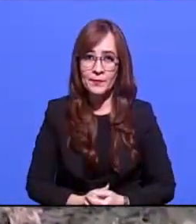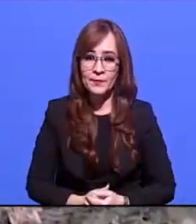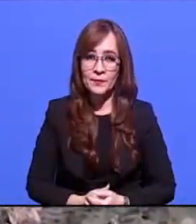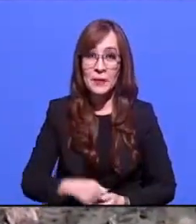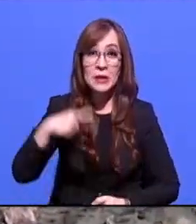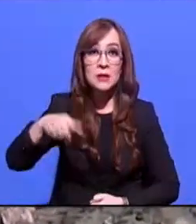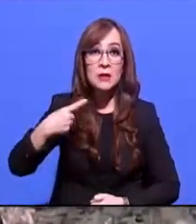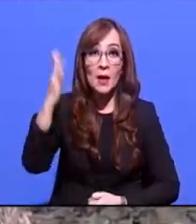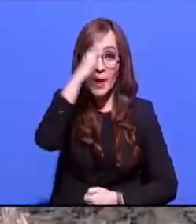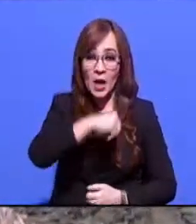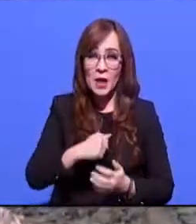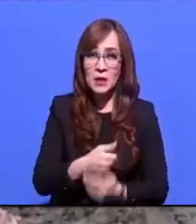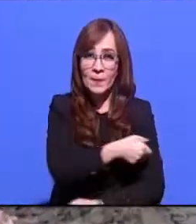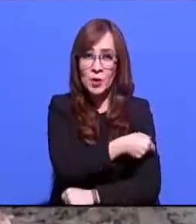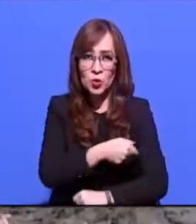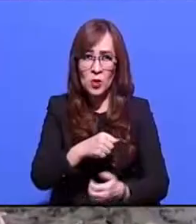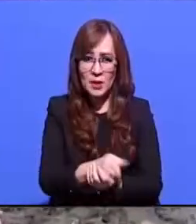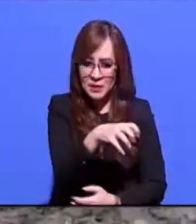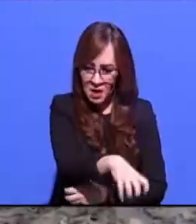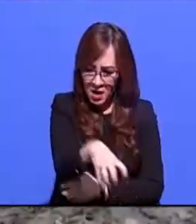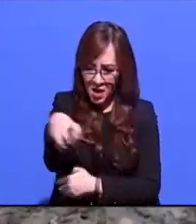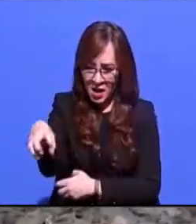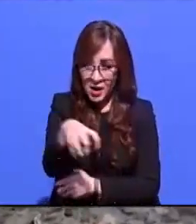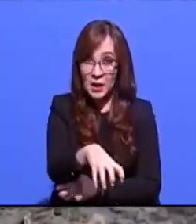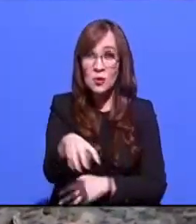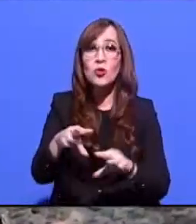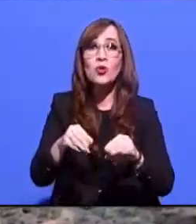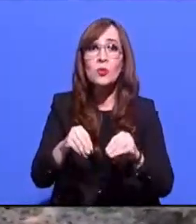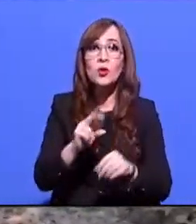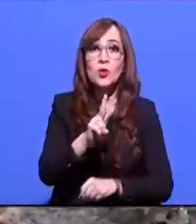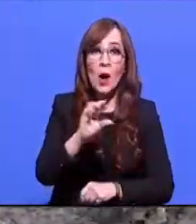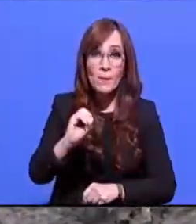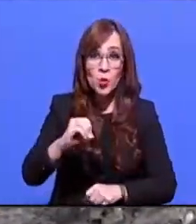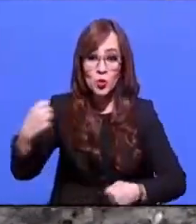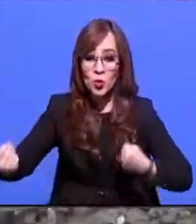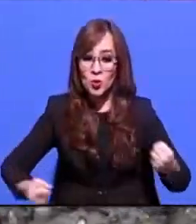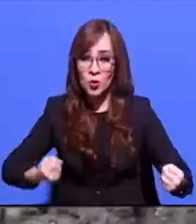Setiap hari petugas mengangkat lumpur sebanyak 20 truk dengan 2 kali perjalanan.